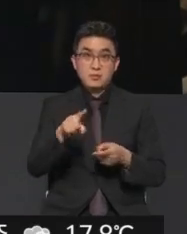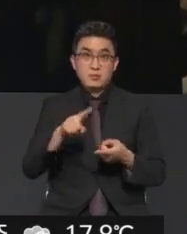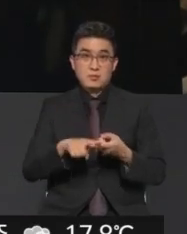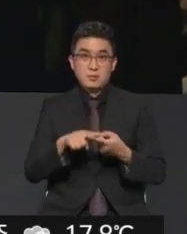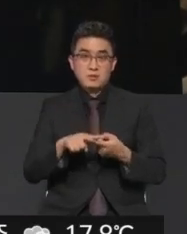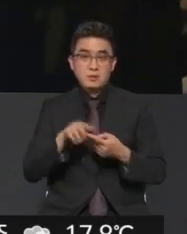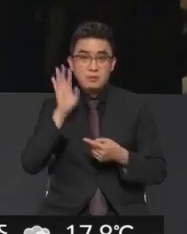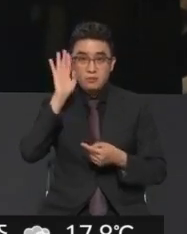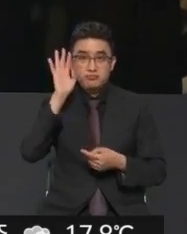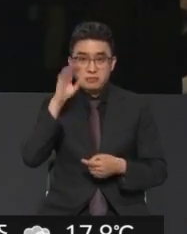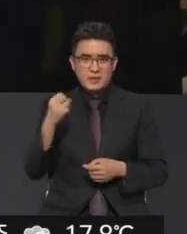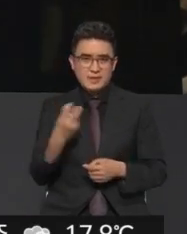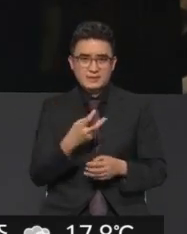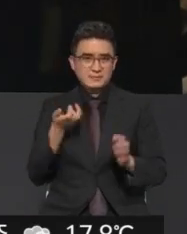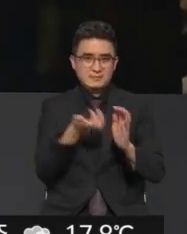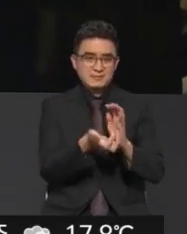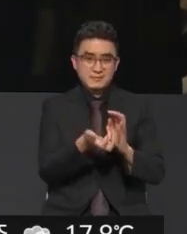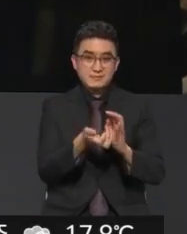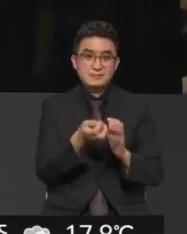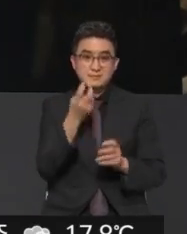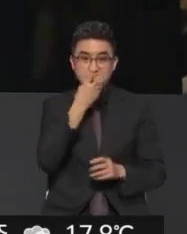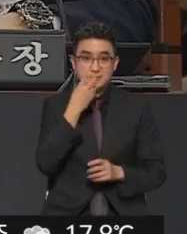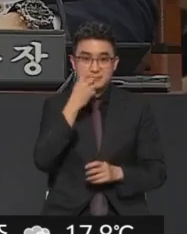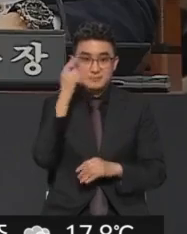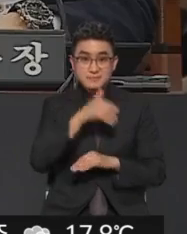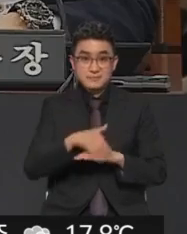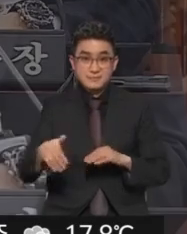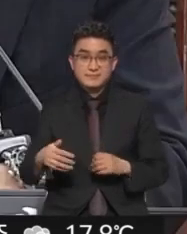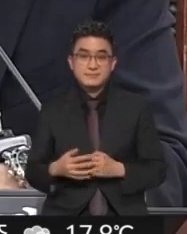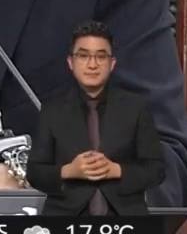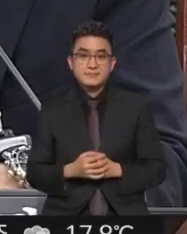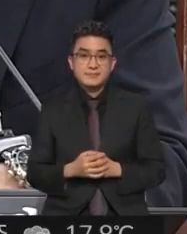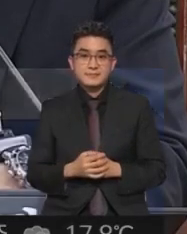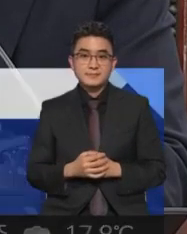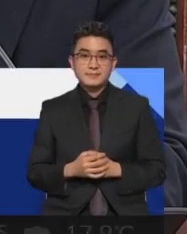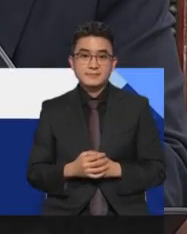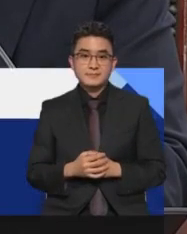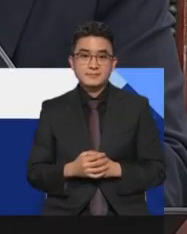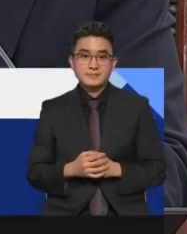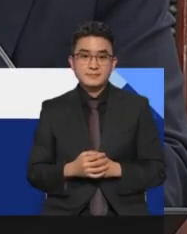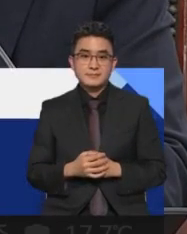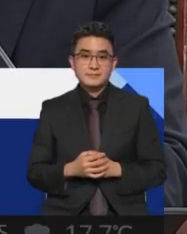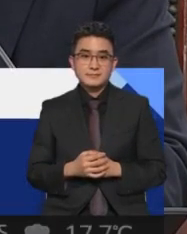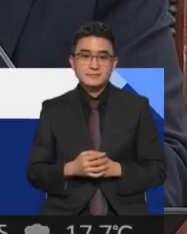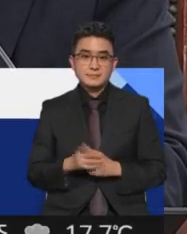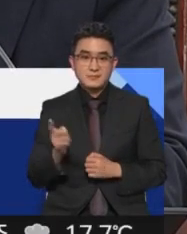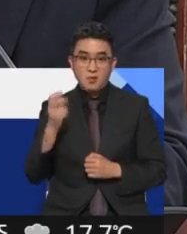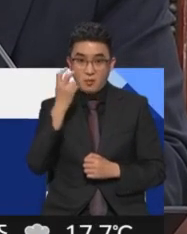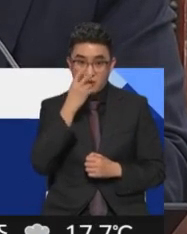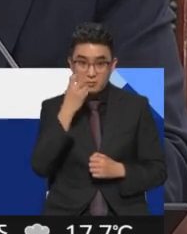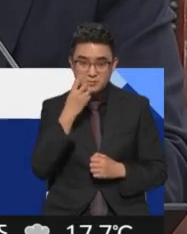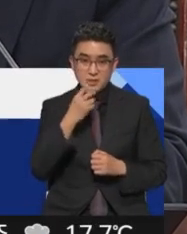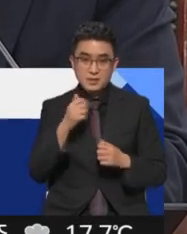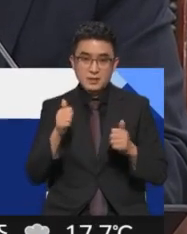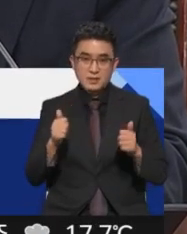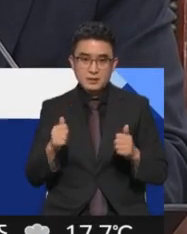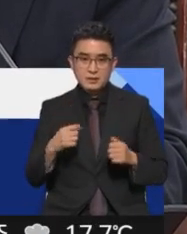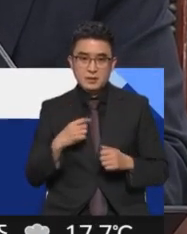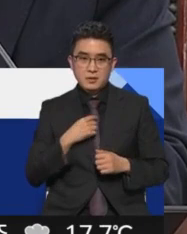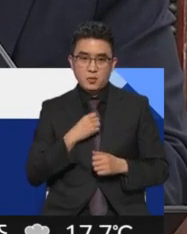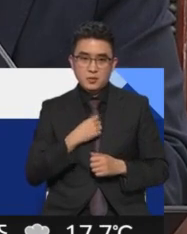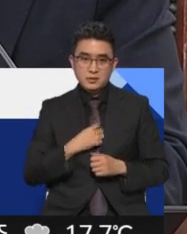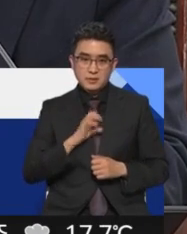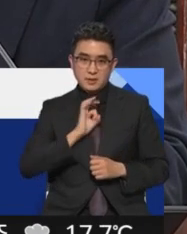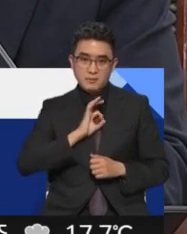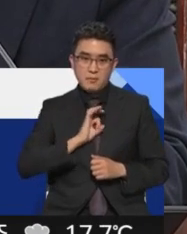압수수색을 시도할 거라는 이야기도 나옵니다 현장에 나갔던 검사의 와이셔츠에 단추가